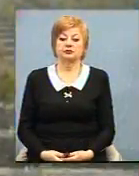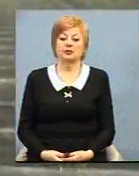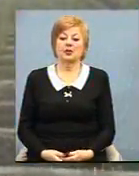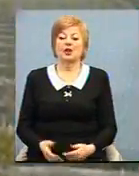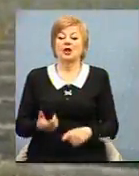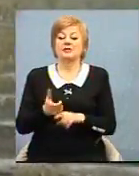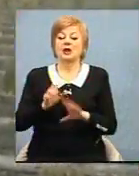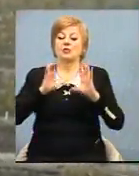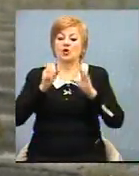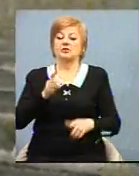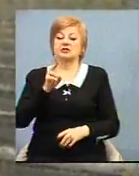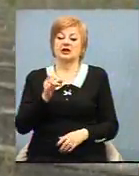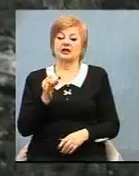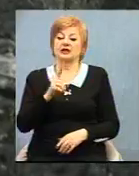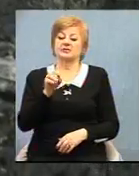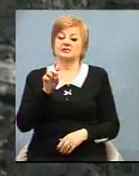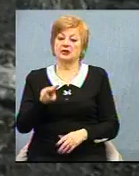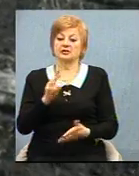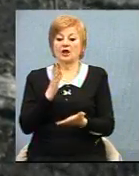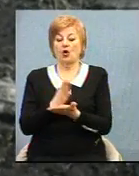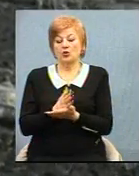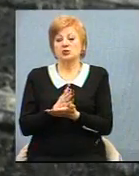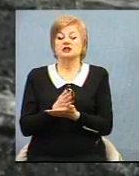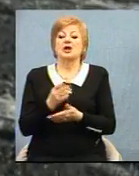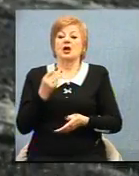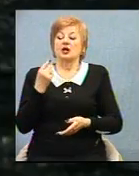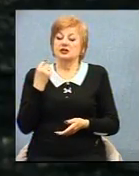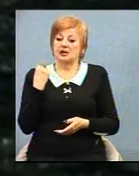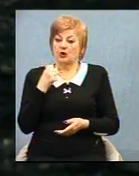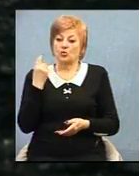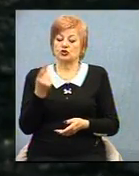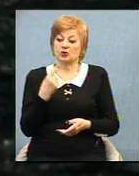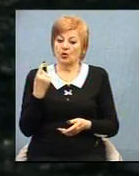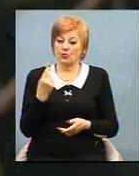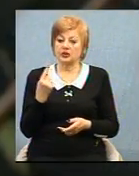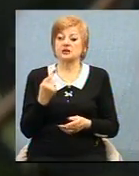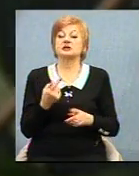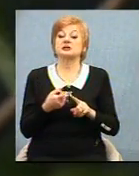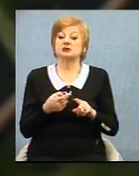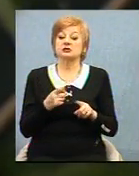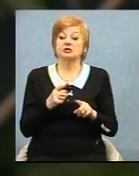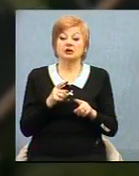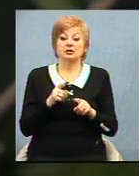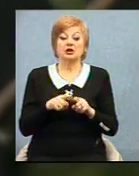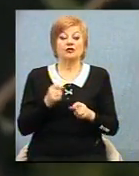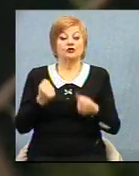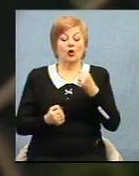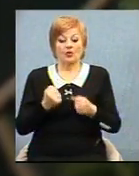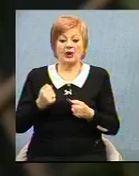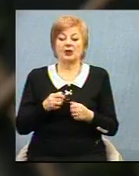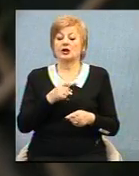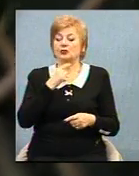Найбільший у світі казиловий сад знаходиться у Токмацькому районі Запорізької області, повідомляє громадське ТБ. Понад 11 тисяч дерев